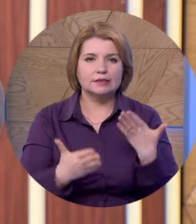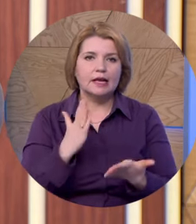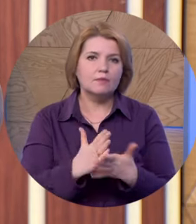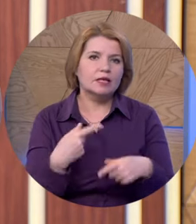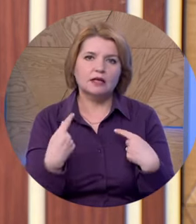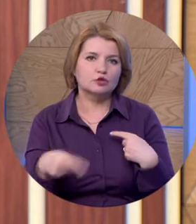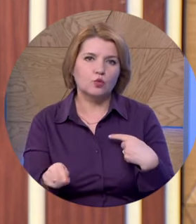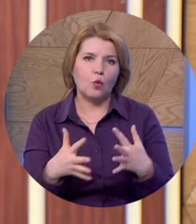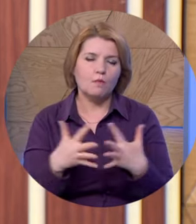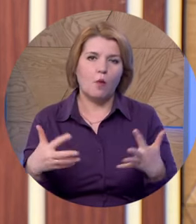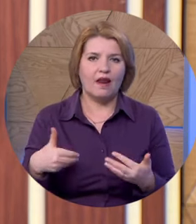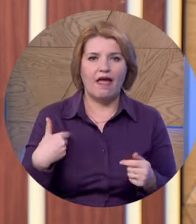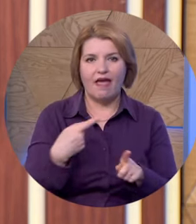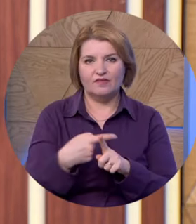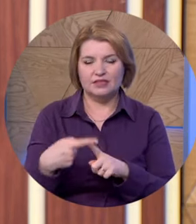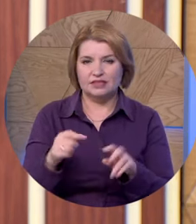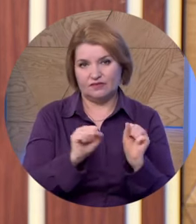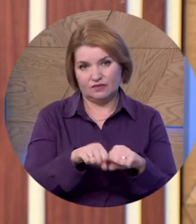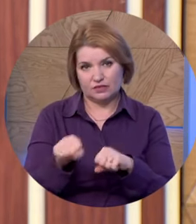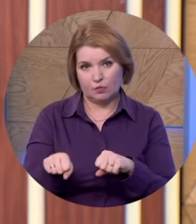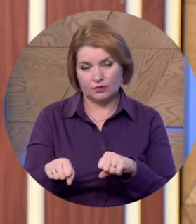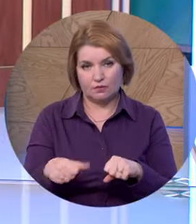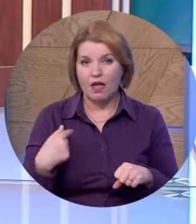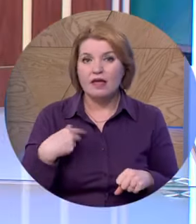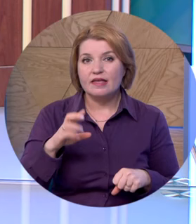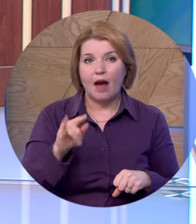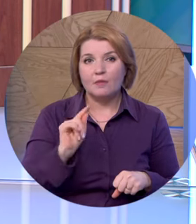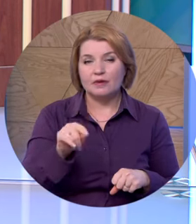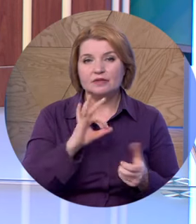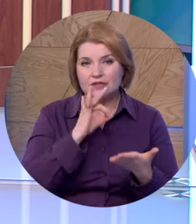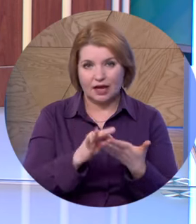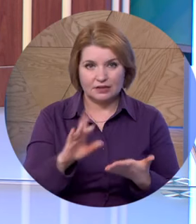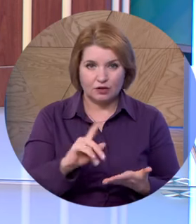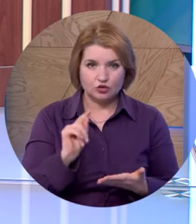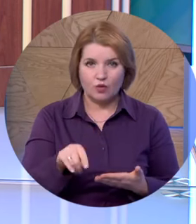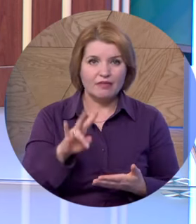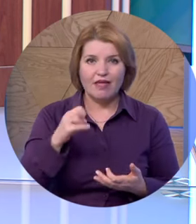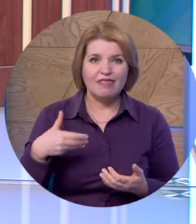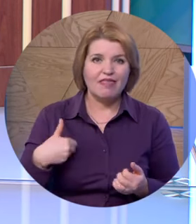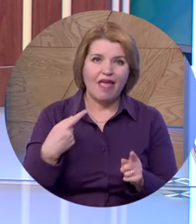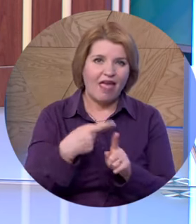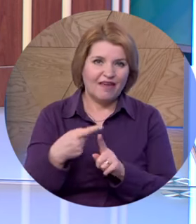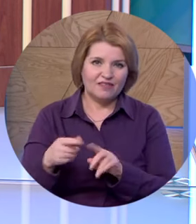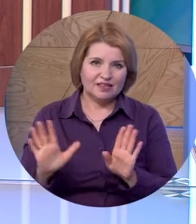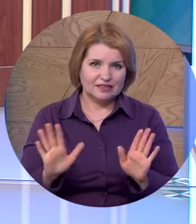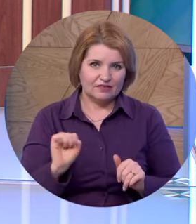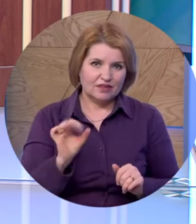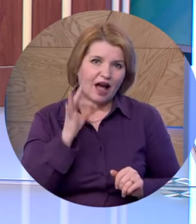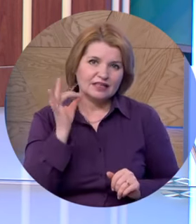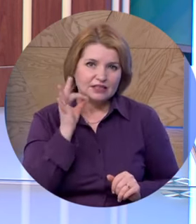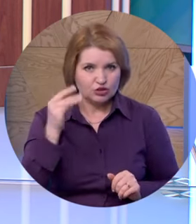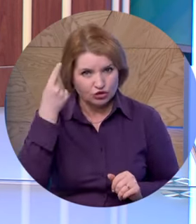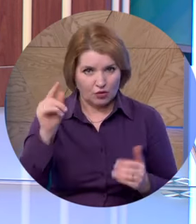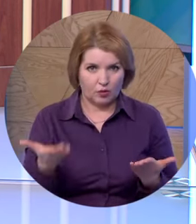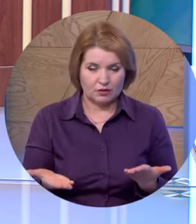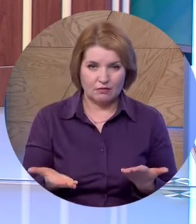более эффективные способы воздействия? Я бы их назвал не эффективными, а изощренными. Ложь – это далеко не единственный